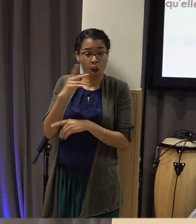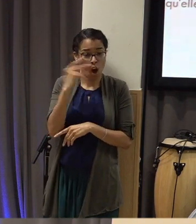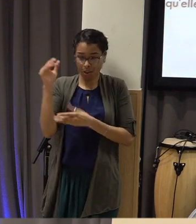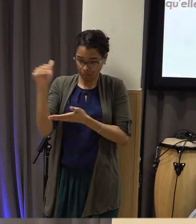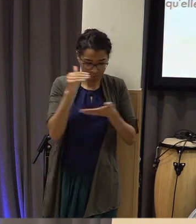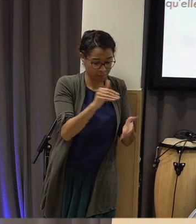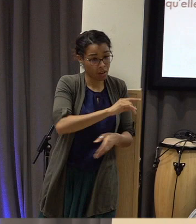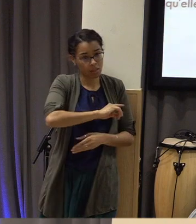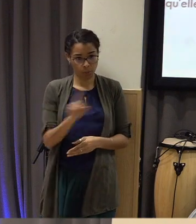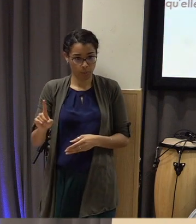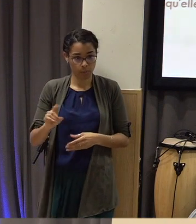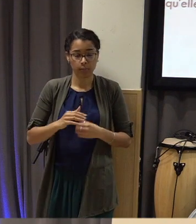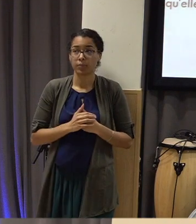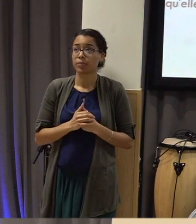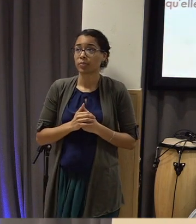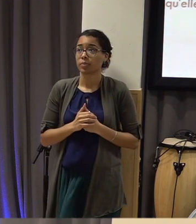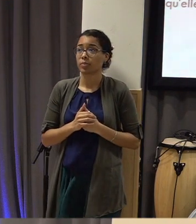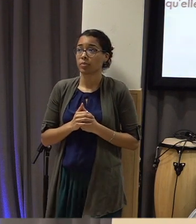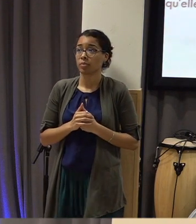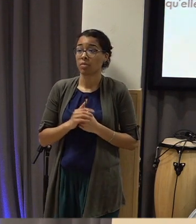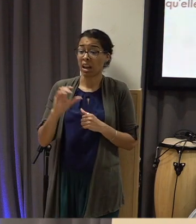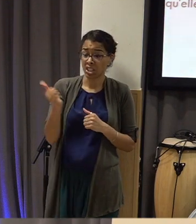Rendez à tous ce qui leur est dû.